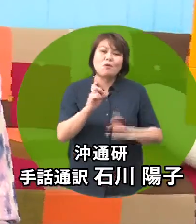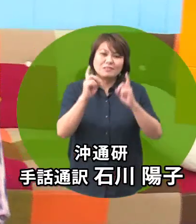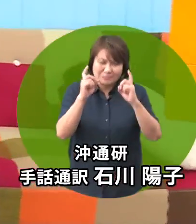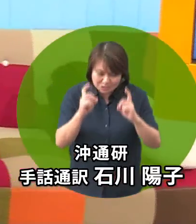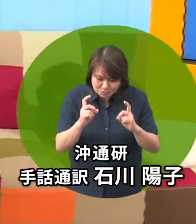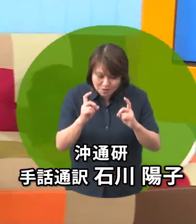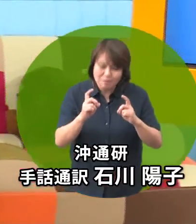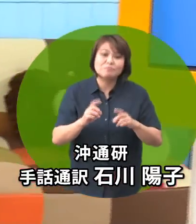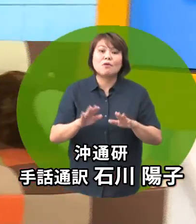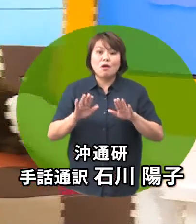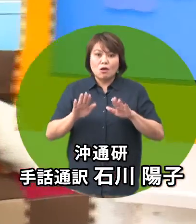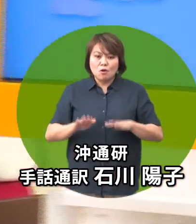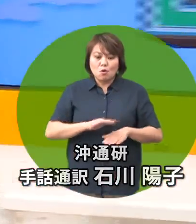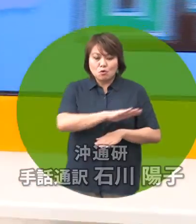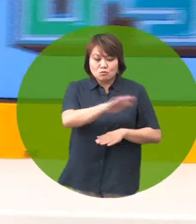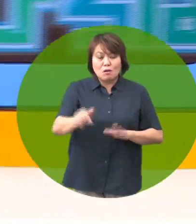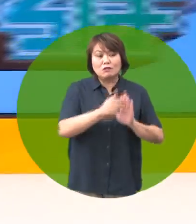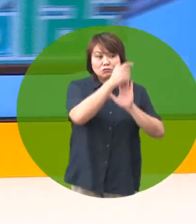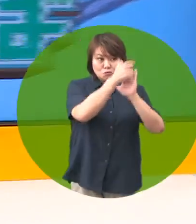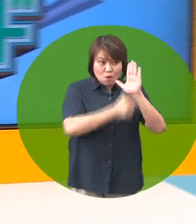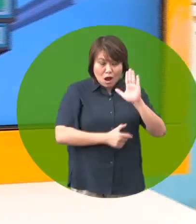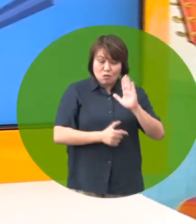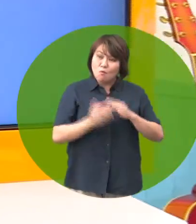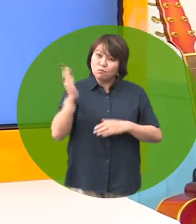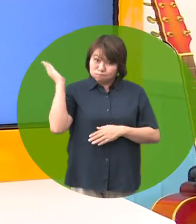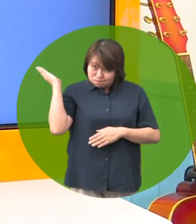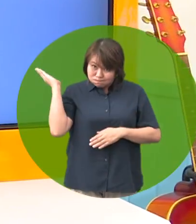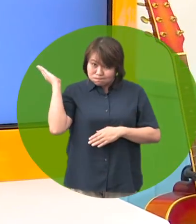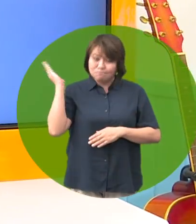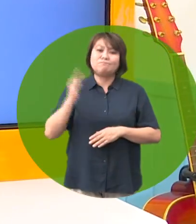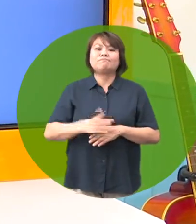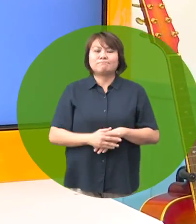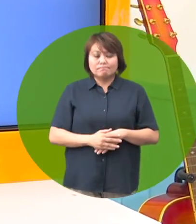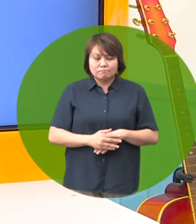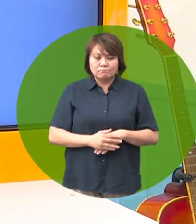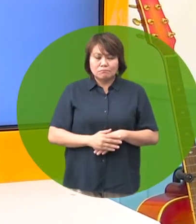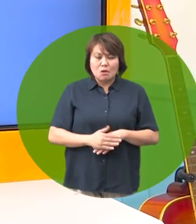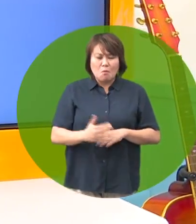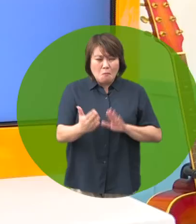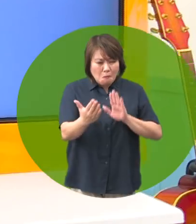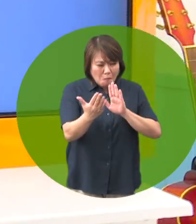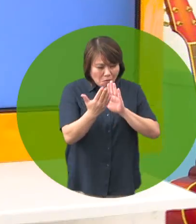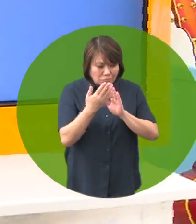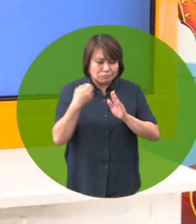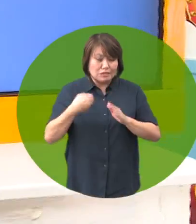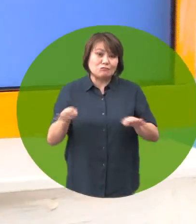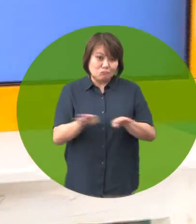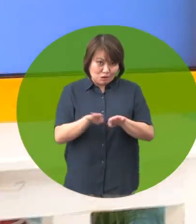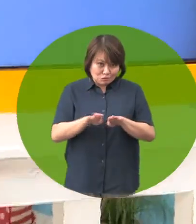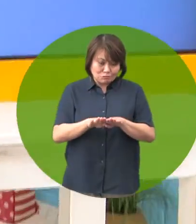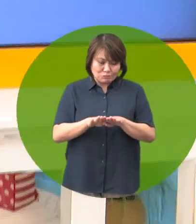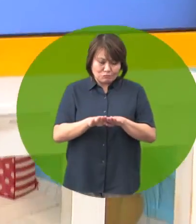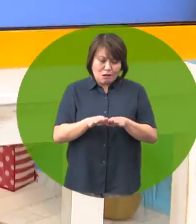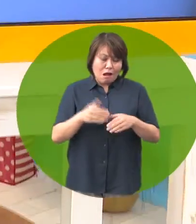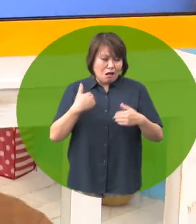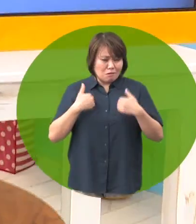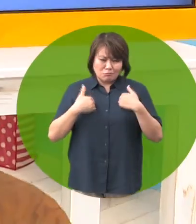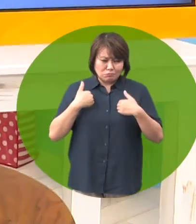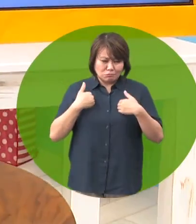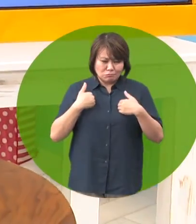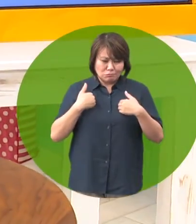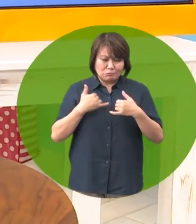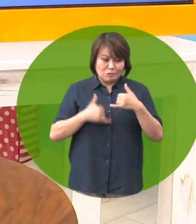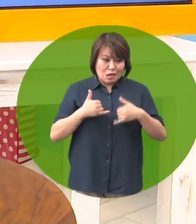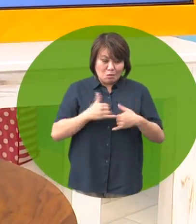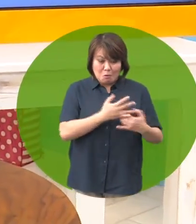大好き今日のマンチワードはこちらもうすぐ夏休み楽しみにしている学生さんも